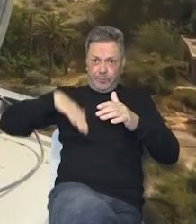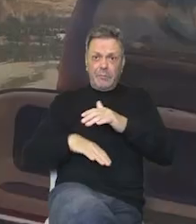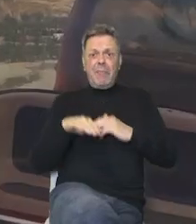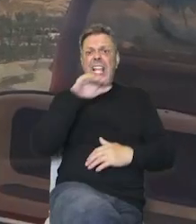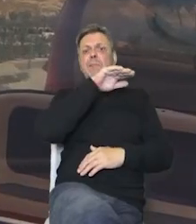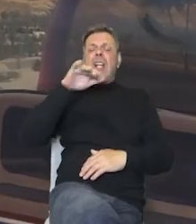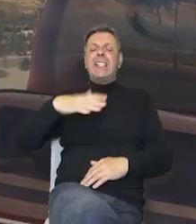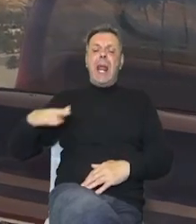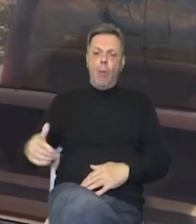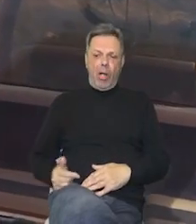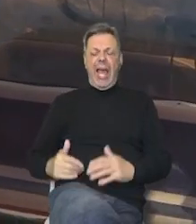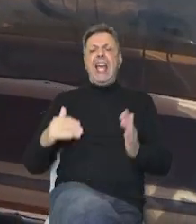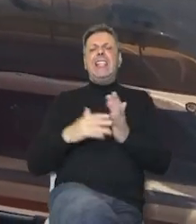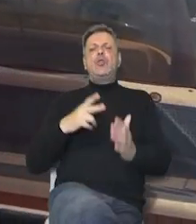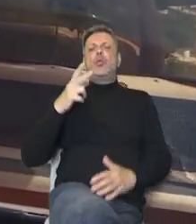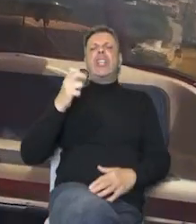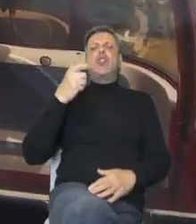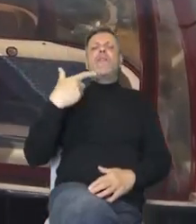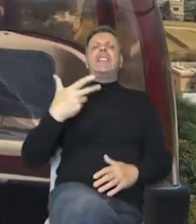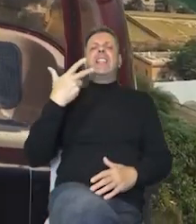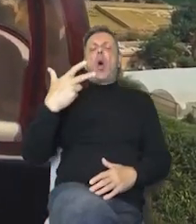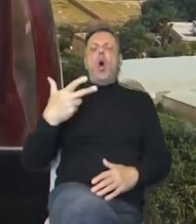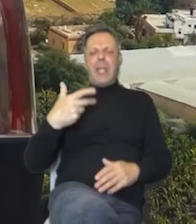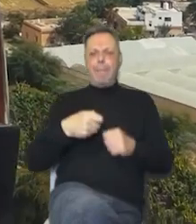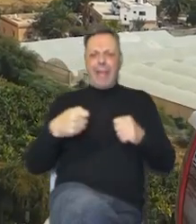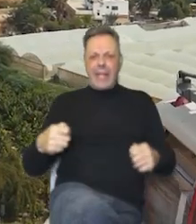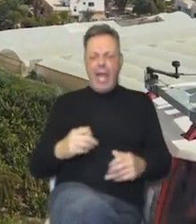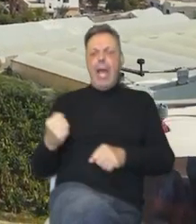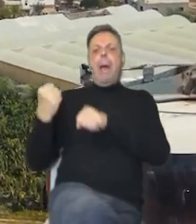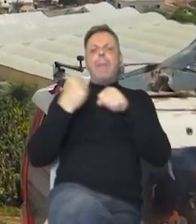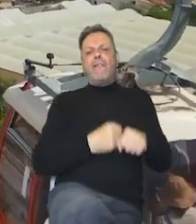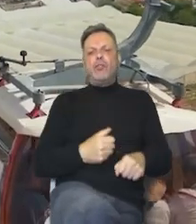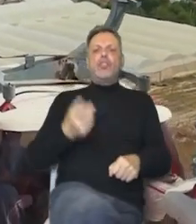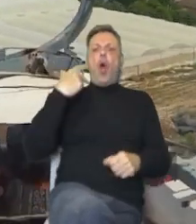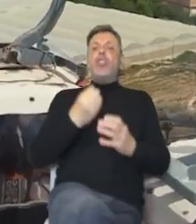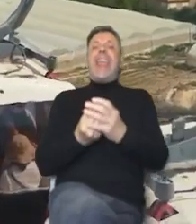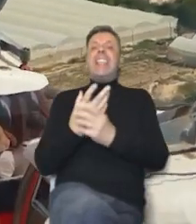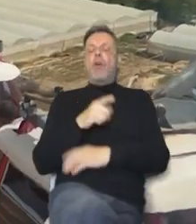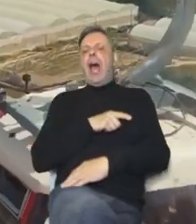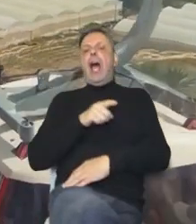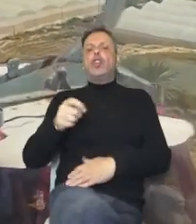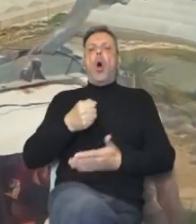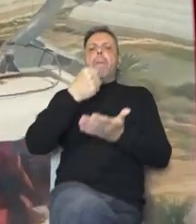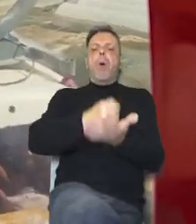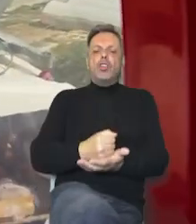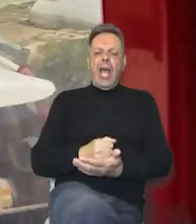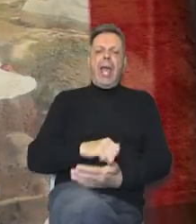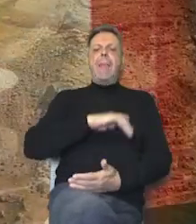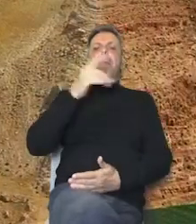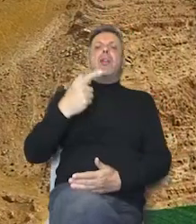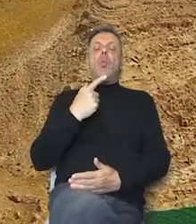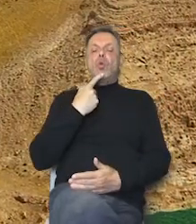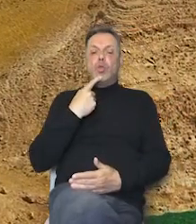trasom od 1328 metara, prevozeći posjetitelje od Elizejeva izvora do postaje na brdu